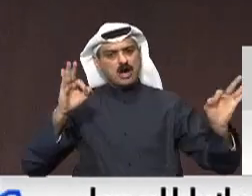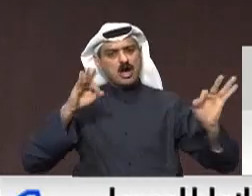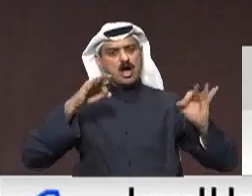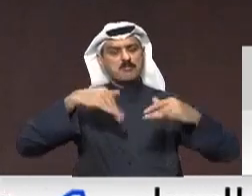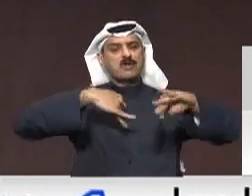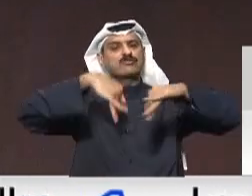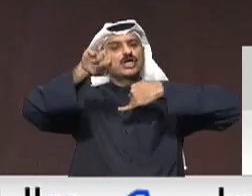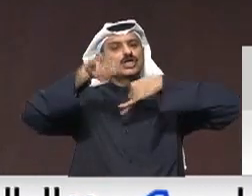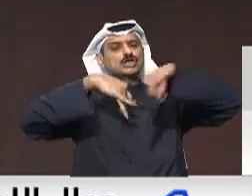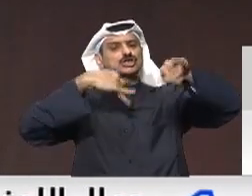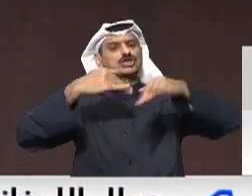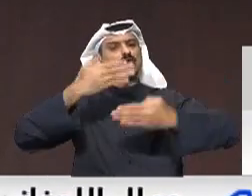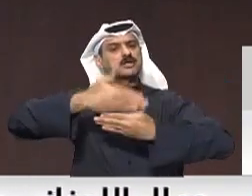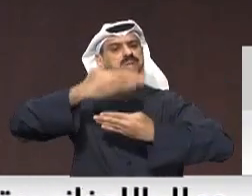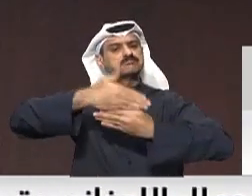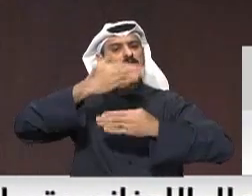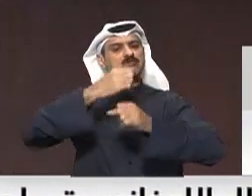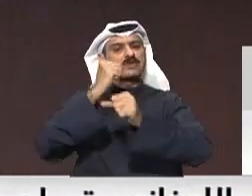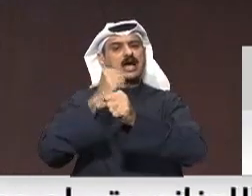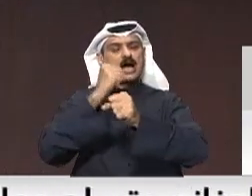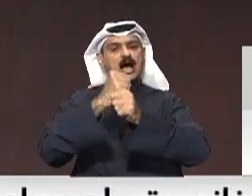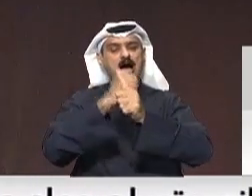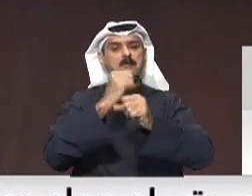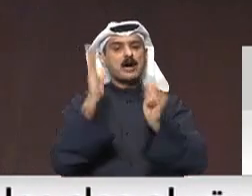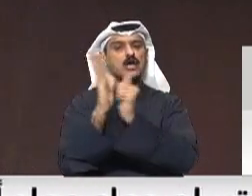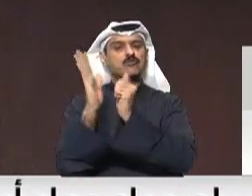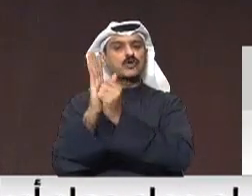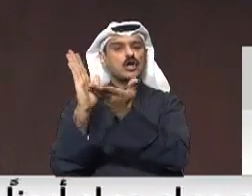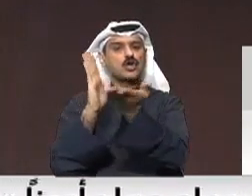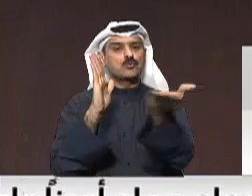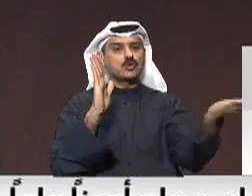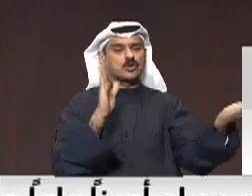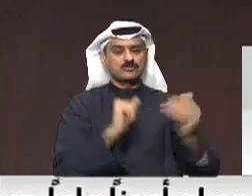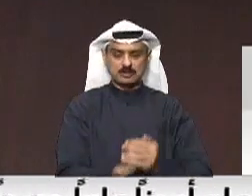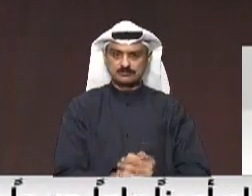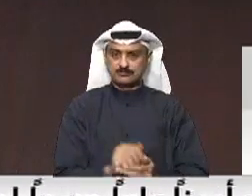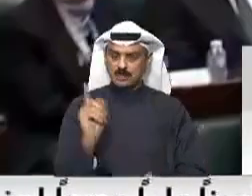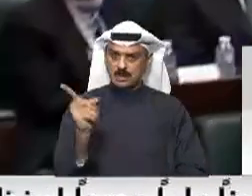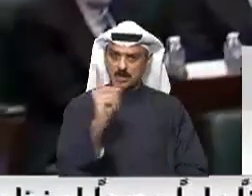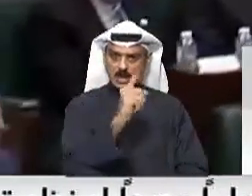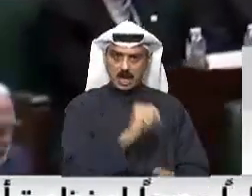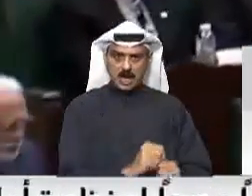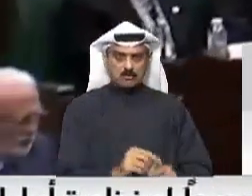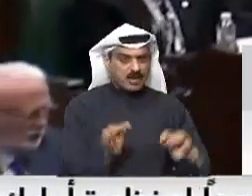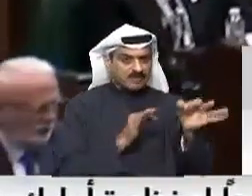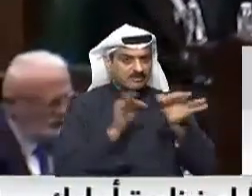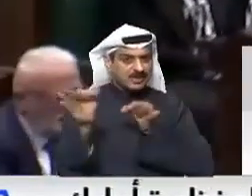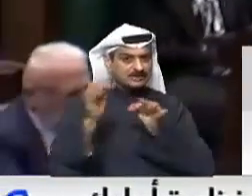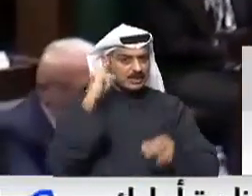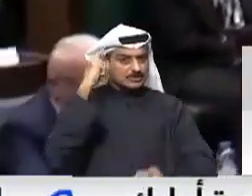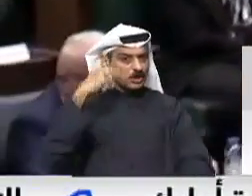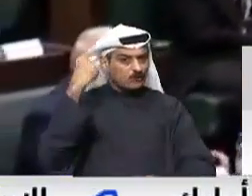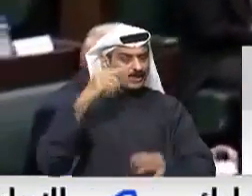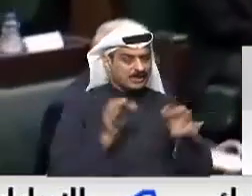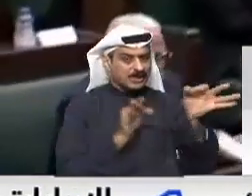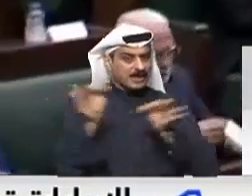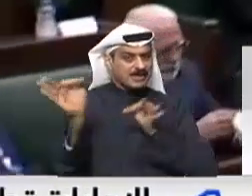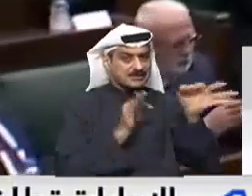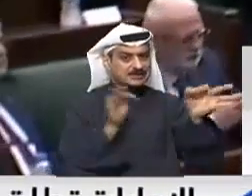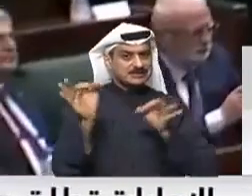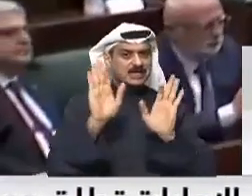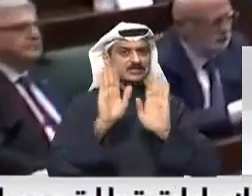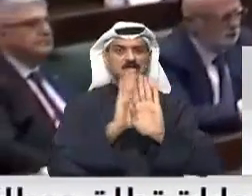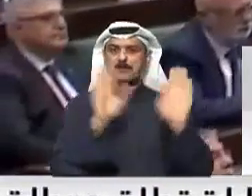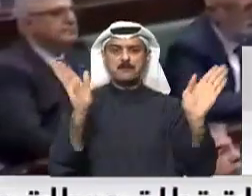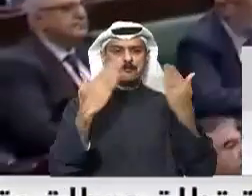من الطرق واماكن العمل والمباني السكنيه هناك من يحاول استغلال الزلزال لاغراض سياسيه لكن انتخابات الرئاسه